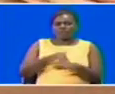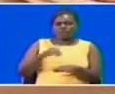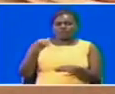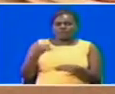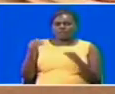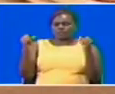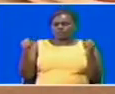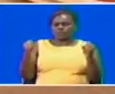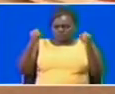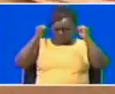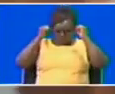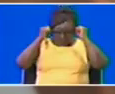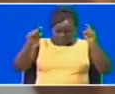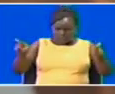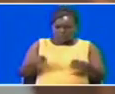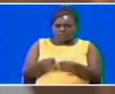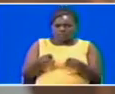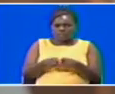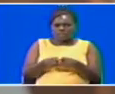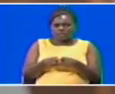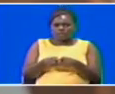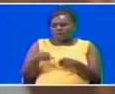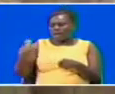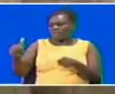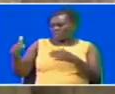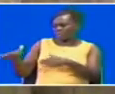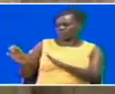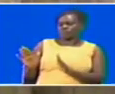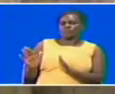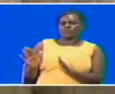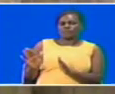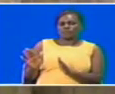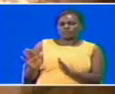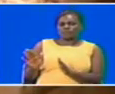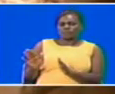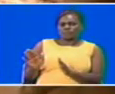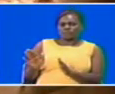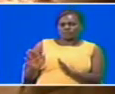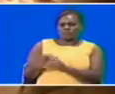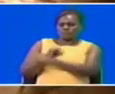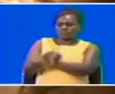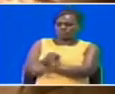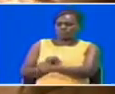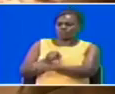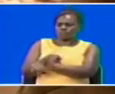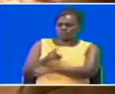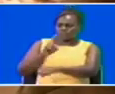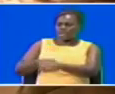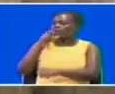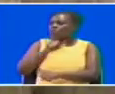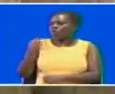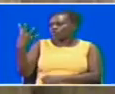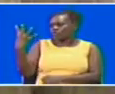wake masomoni na kwamba huishia Hata kutengwa na wenzake inamshoma Kila wakati alipofikisha miaka